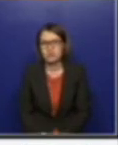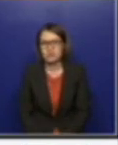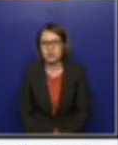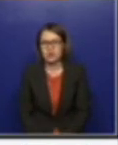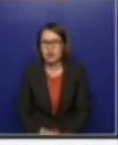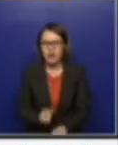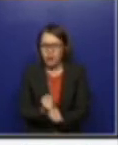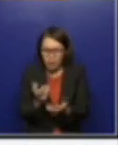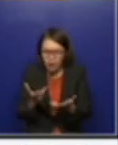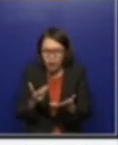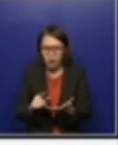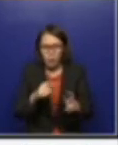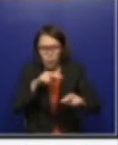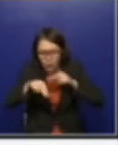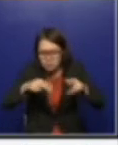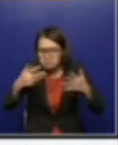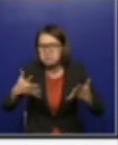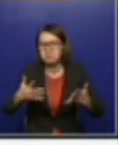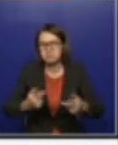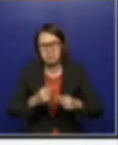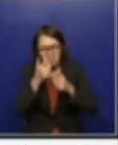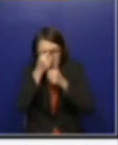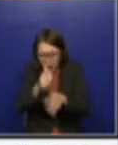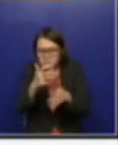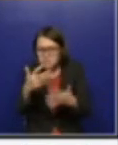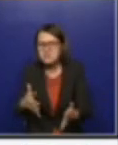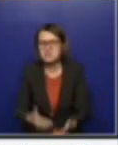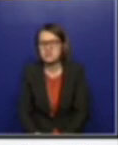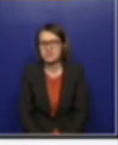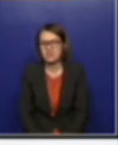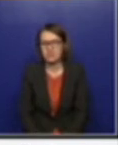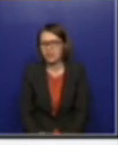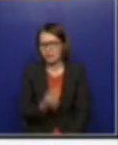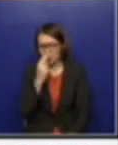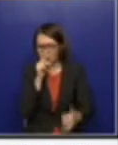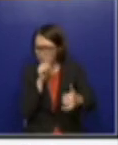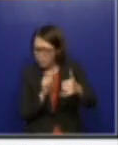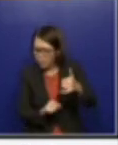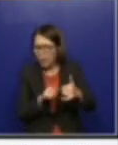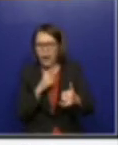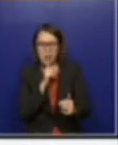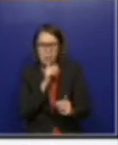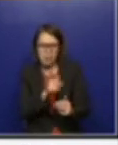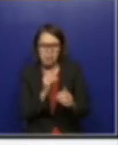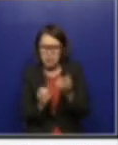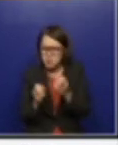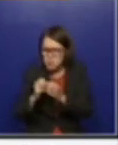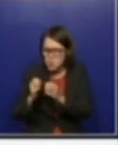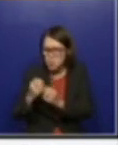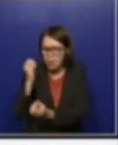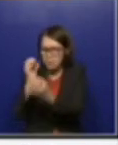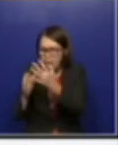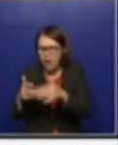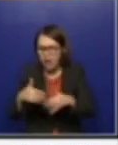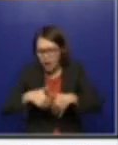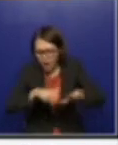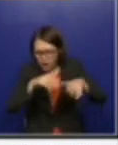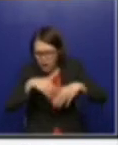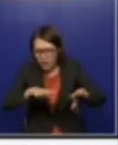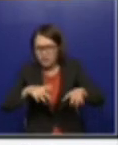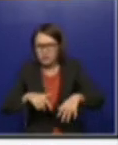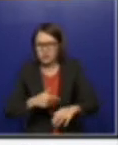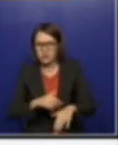นี่คือความไม่เอาใจใส่ไงทัศนคติที่มองประชาชนเป็นคนบุกรุกไงแล้วไล่ชาวบ้านออกจากอุทย